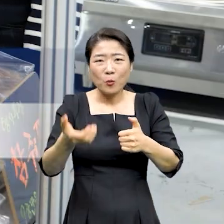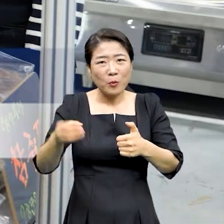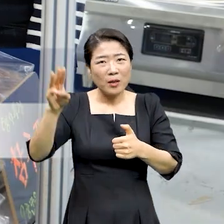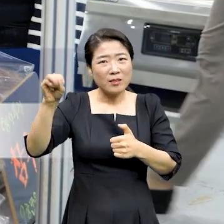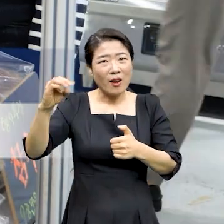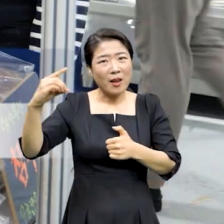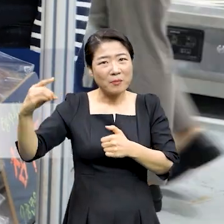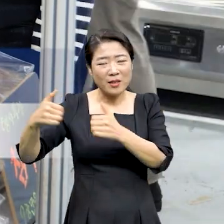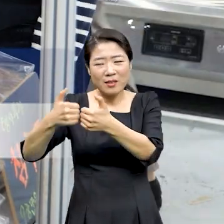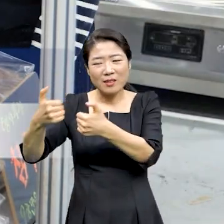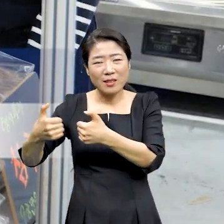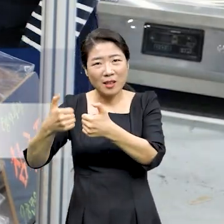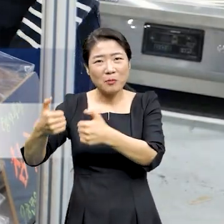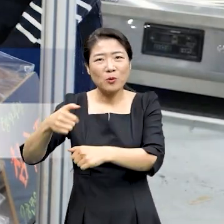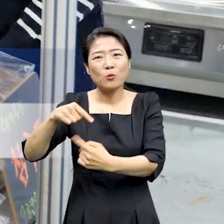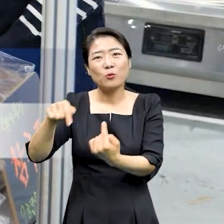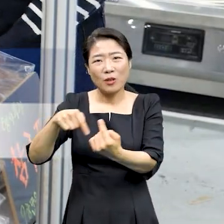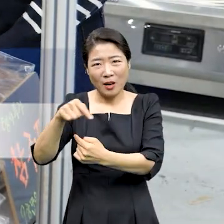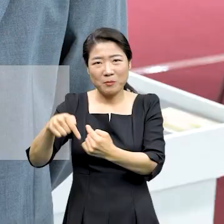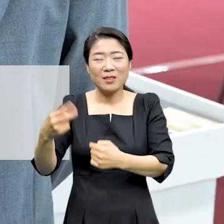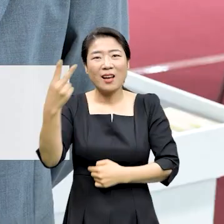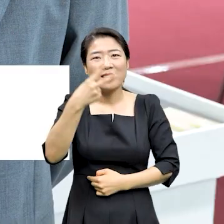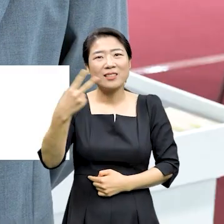유통 MD 구매 상담회 등도 운영합니다.